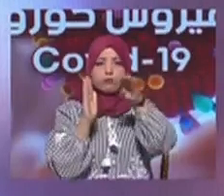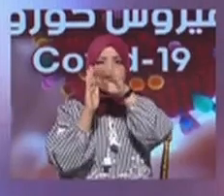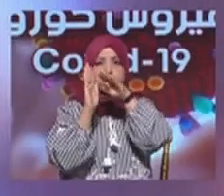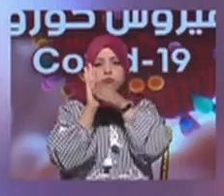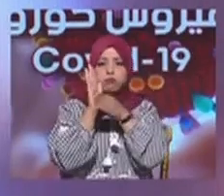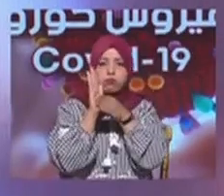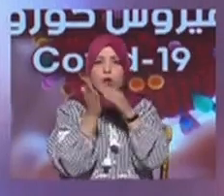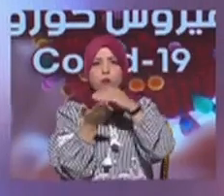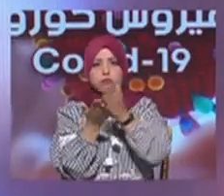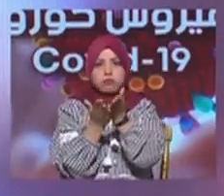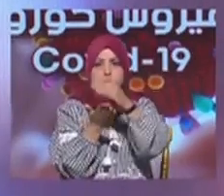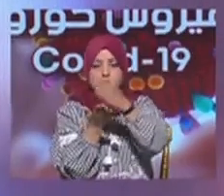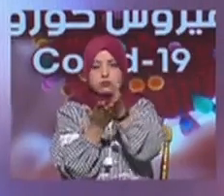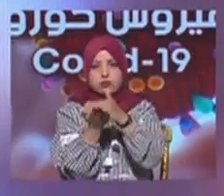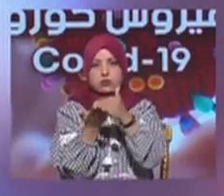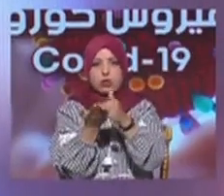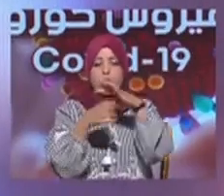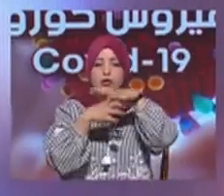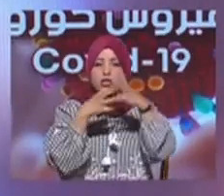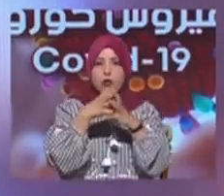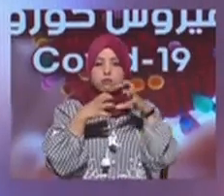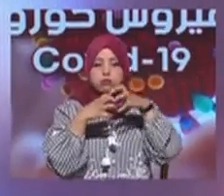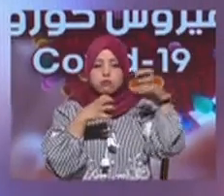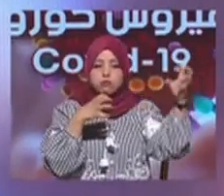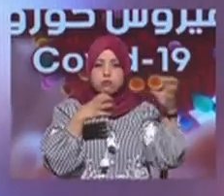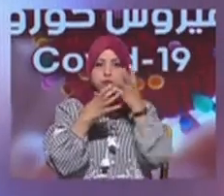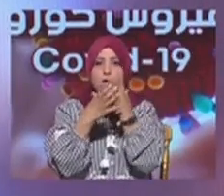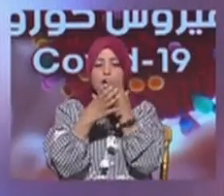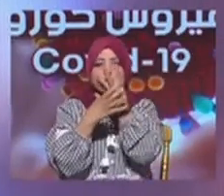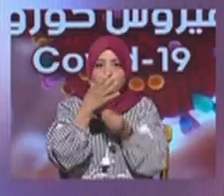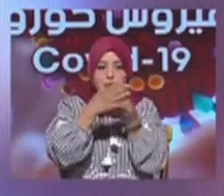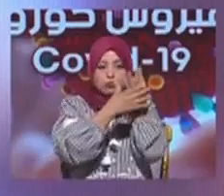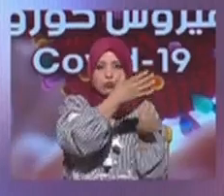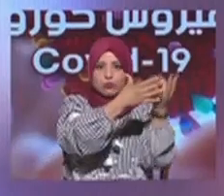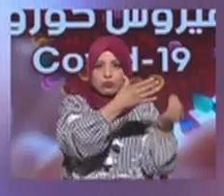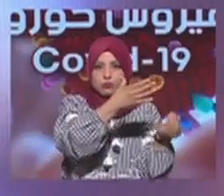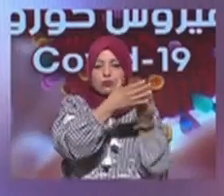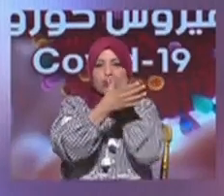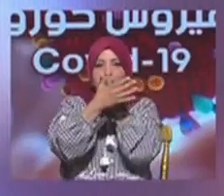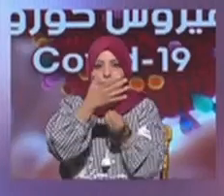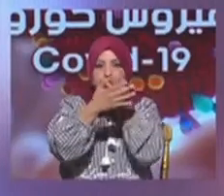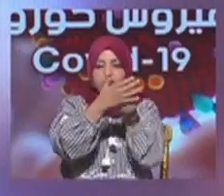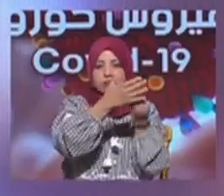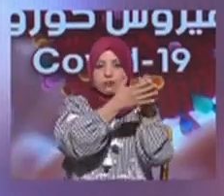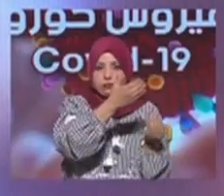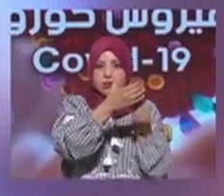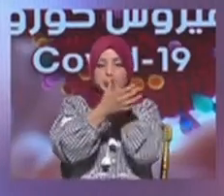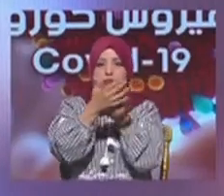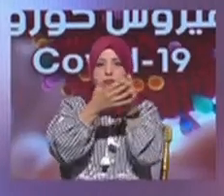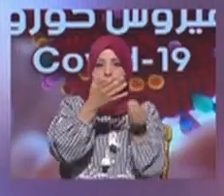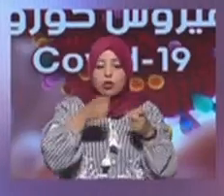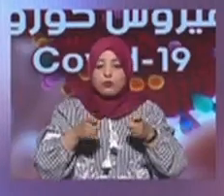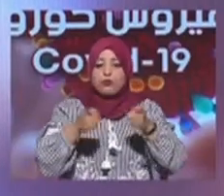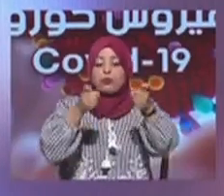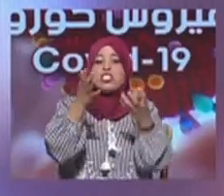الخليه تنتج برشا دي فيروس، وفي كل خليه تنجم معناها هو يستعمل الخلايا باش يتكاثر بها، يستعمل